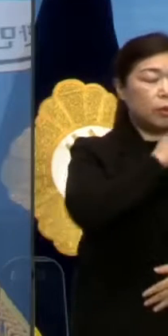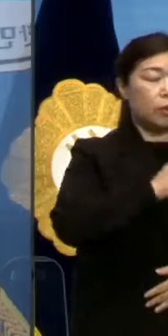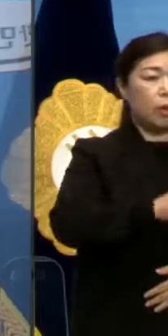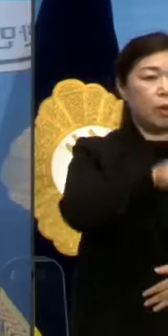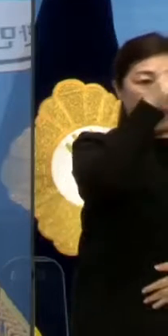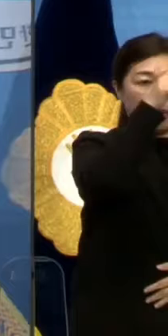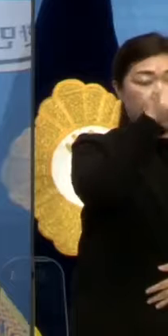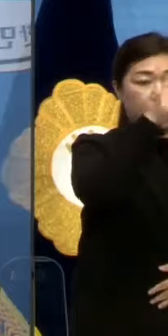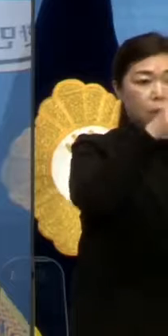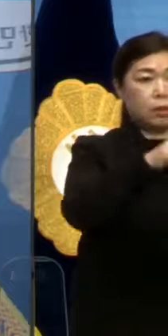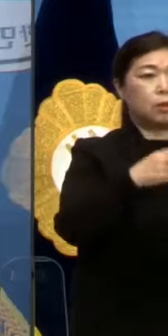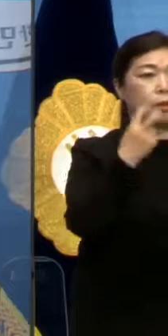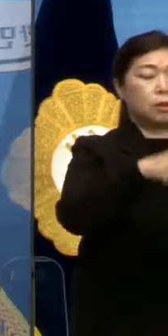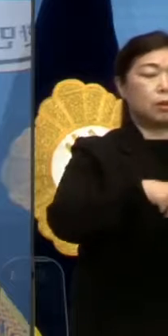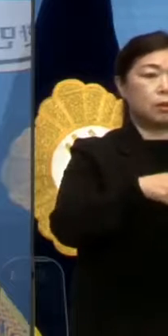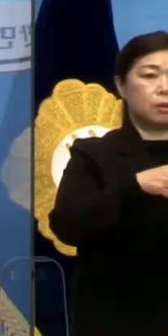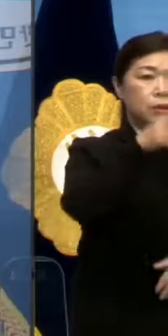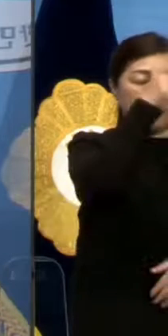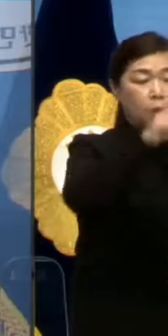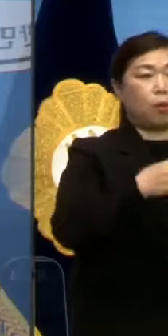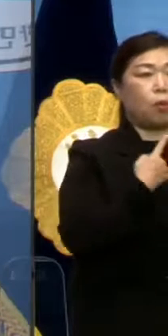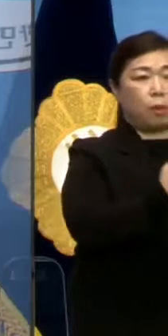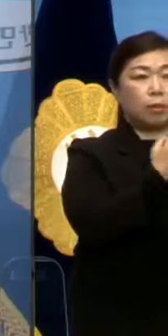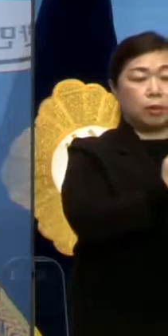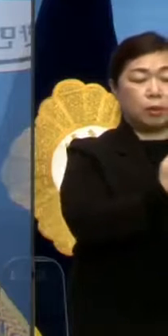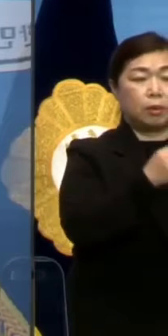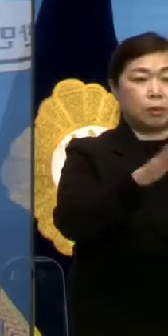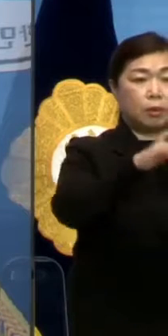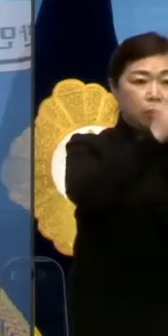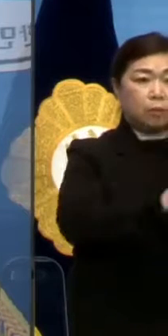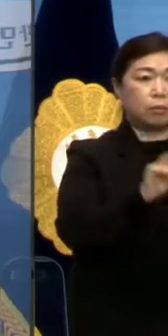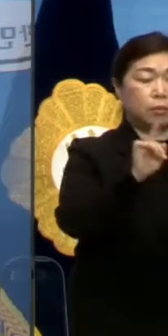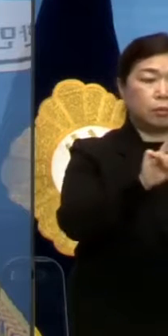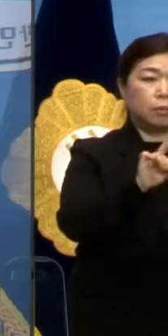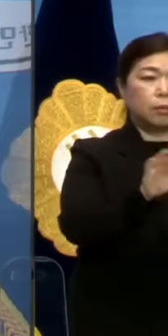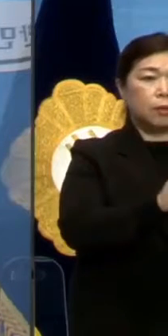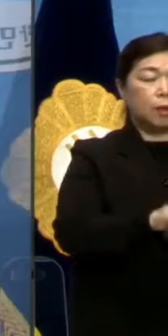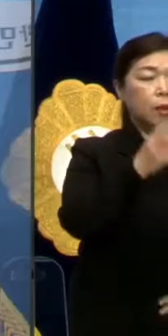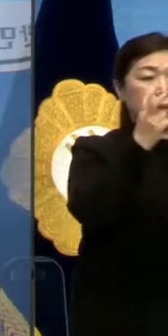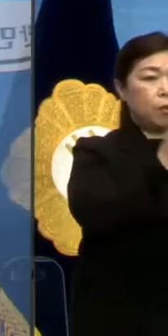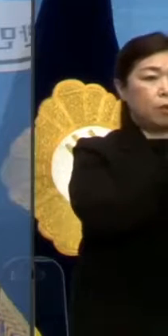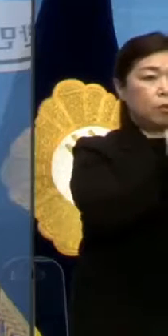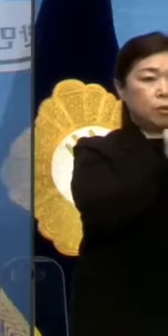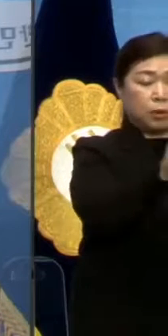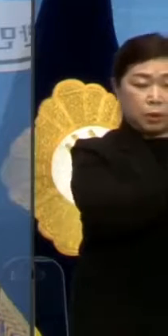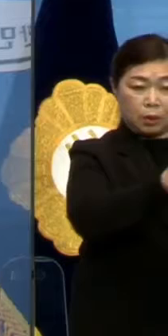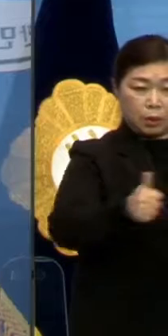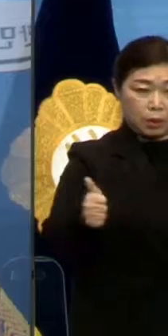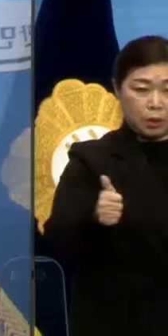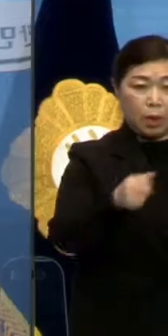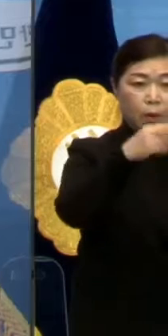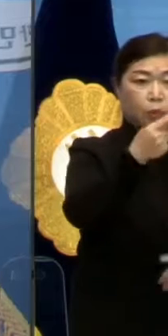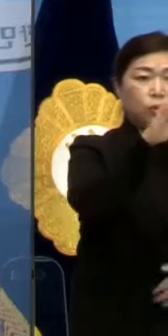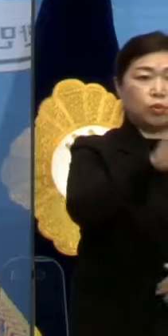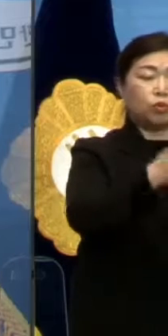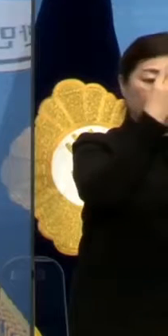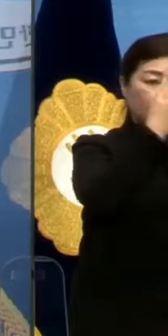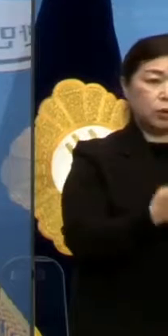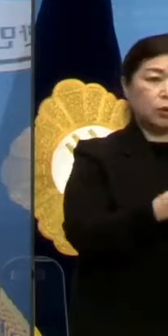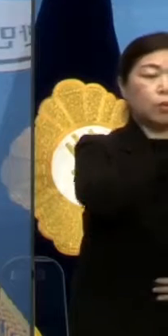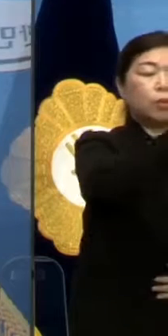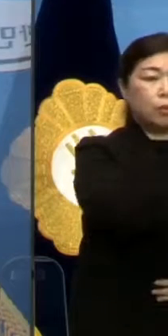검찰에 고발하고자 합니다. 고발 내용으로는 법무부 산하 서울 동부구치소의